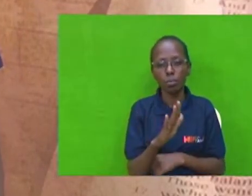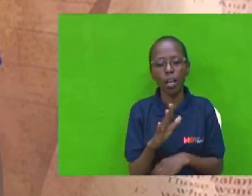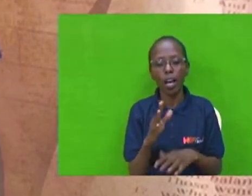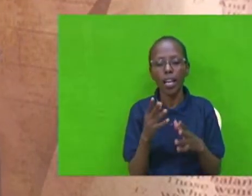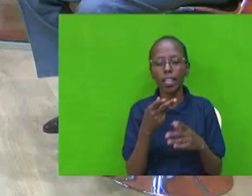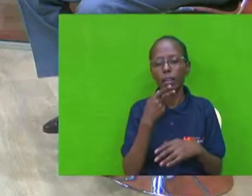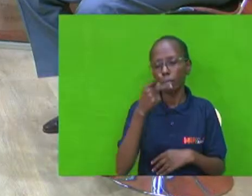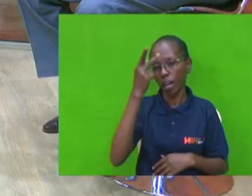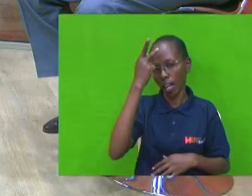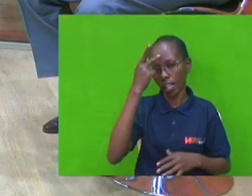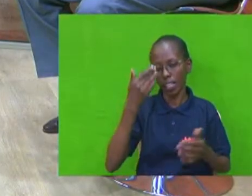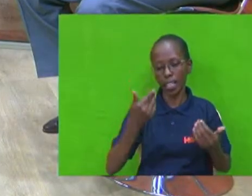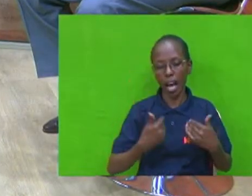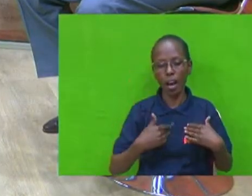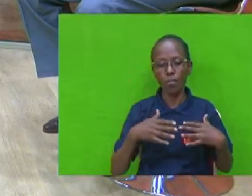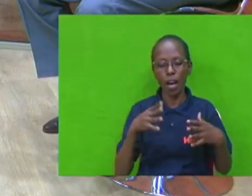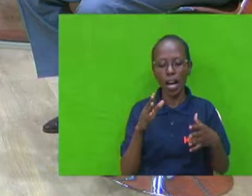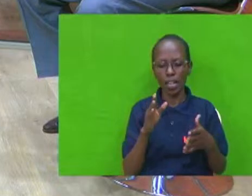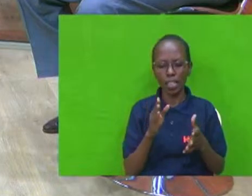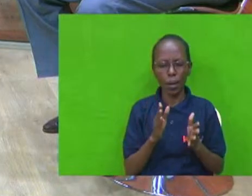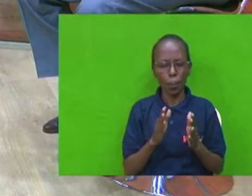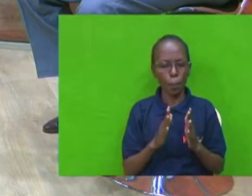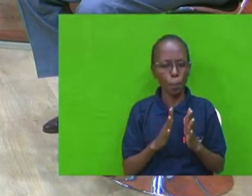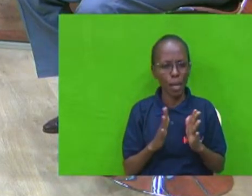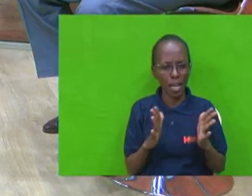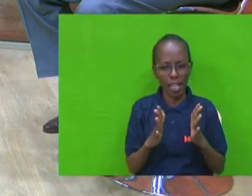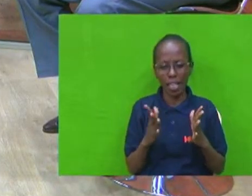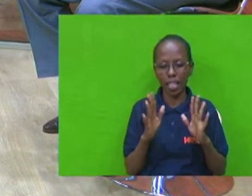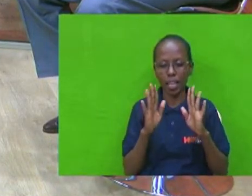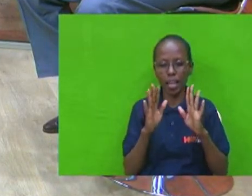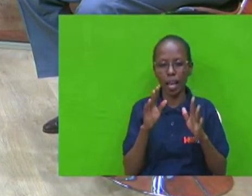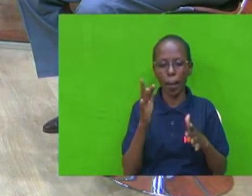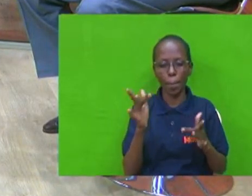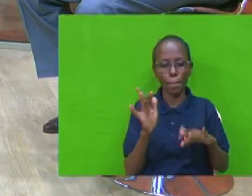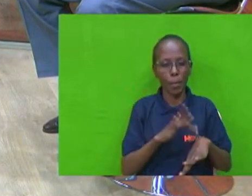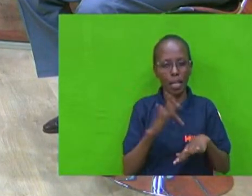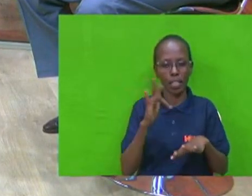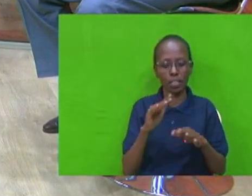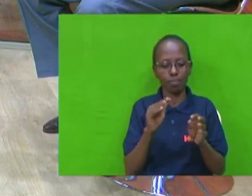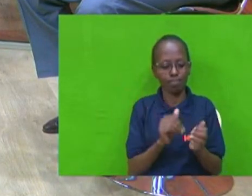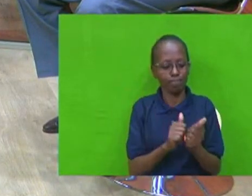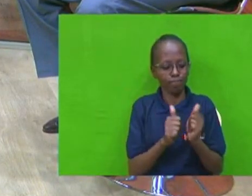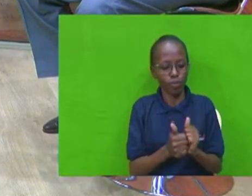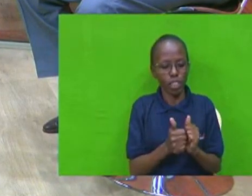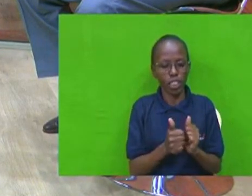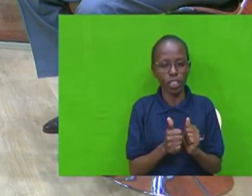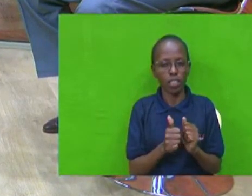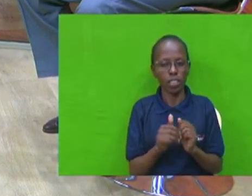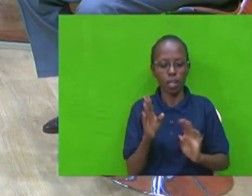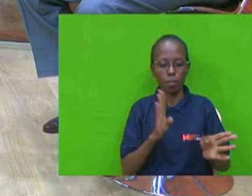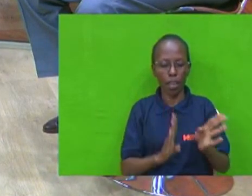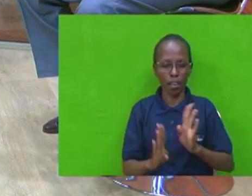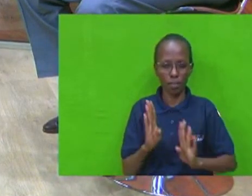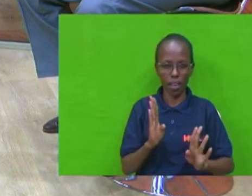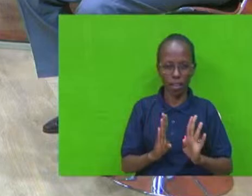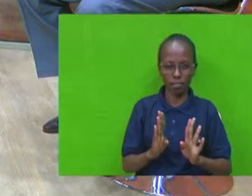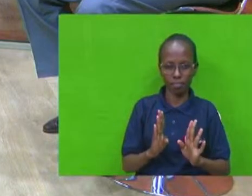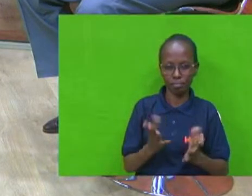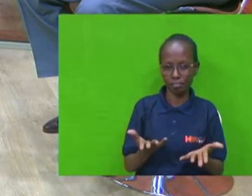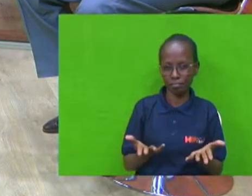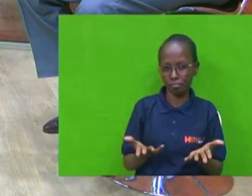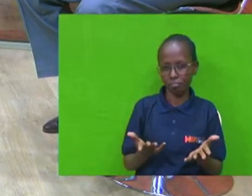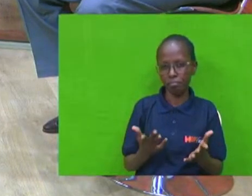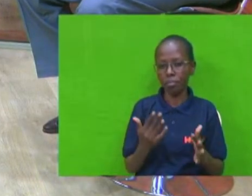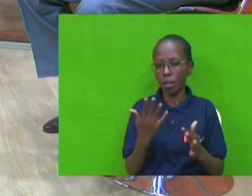influence kubwa sana kwa mtoto katika hali ya kushape character yake, ama tabia in general, hata mambo